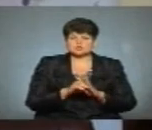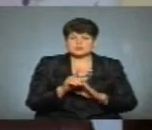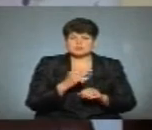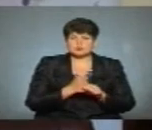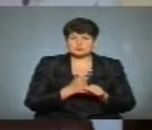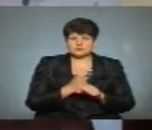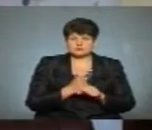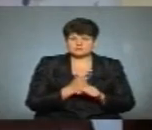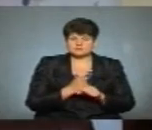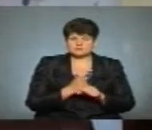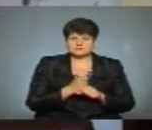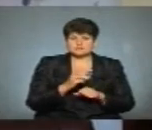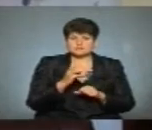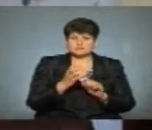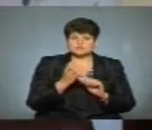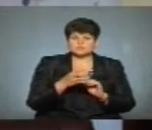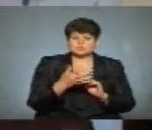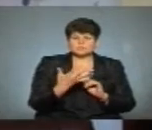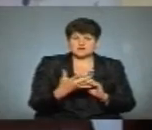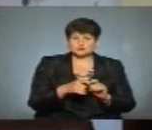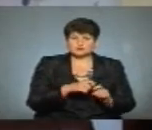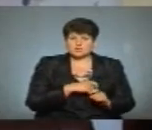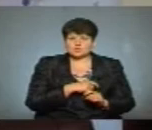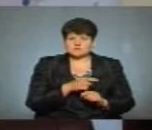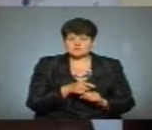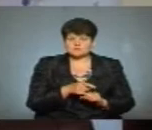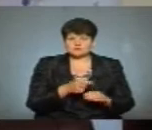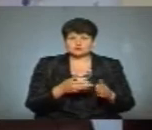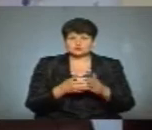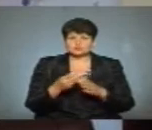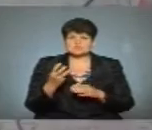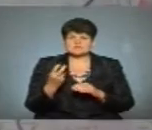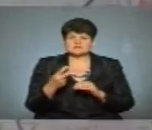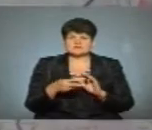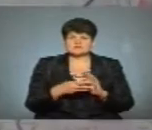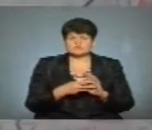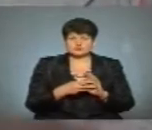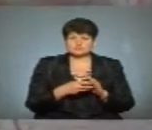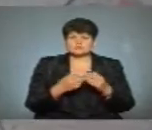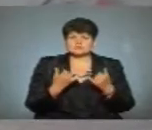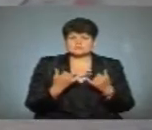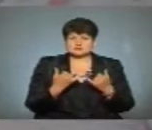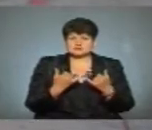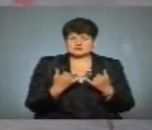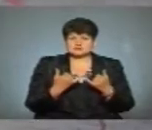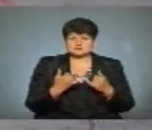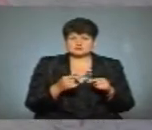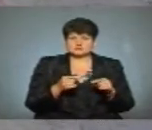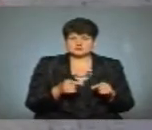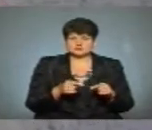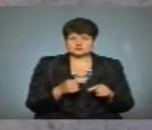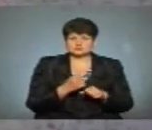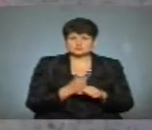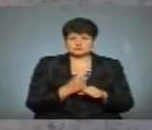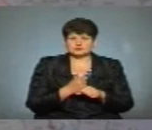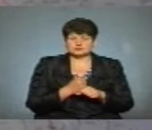роботи від 345-го кілометра до 328-го. Зараз якраз тут зроблено, якраз